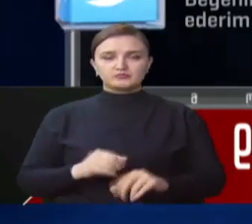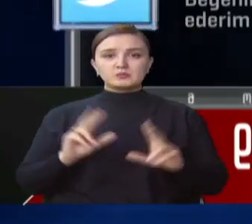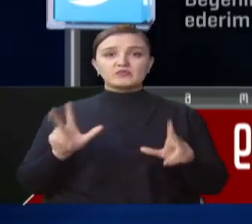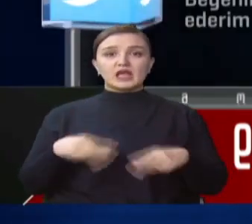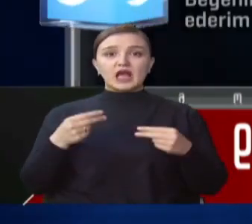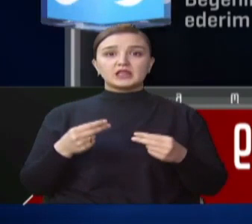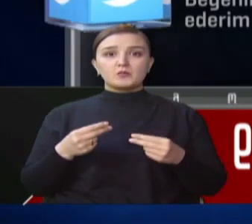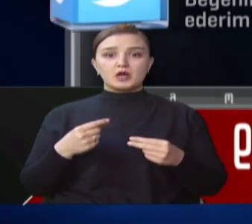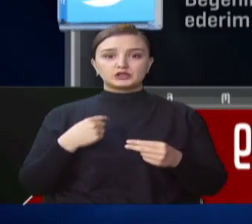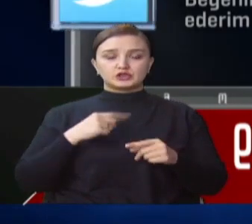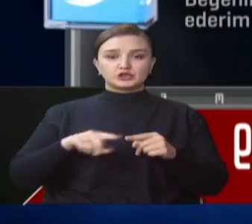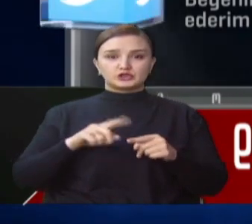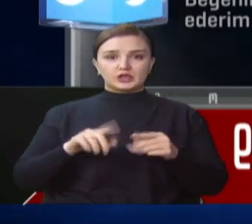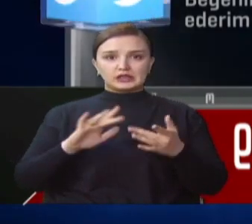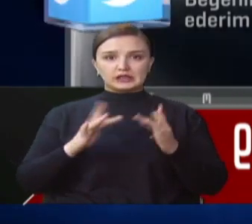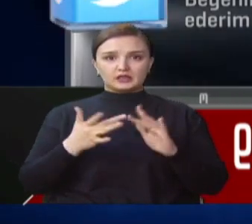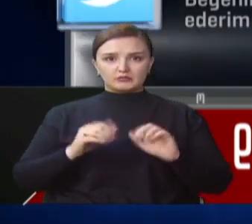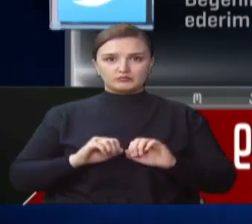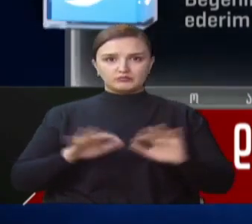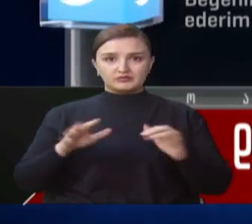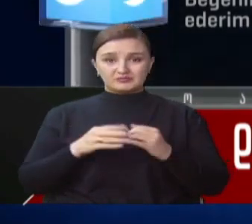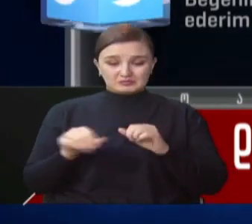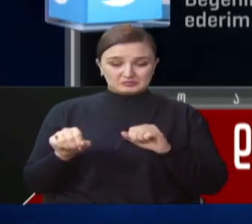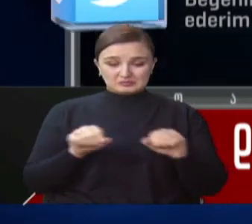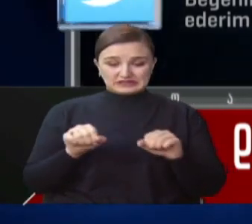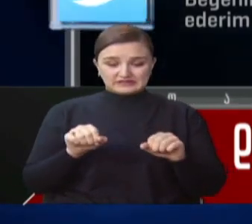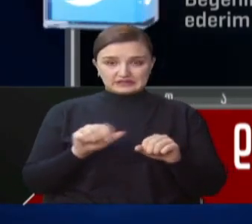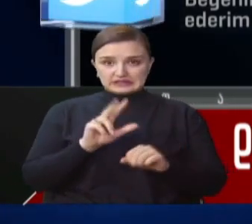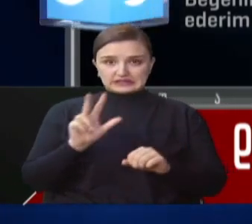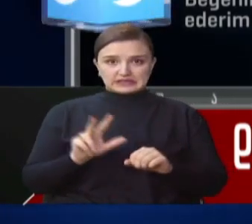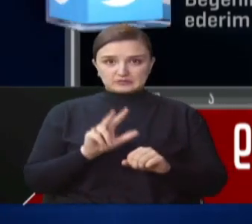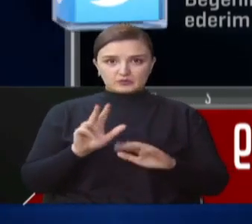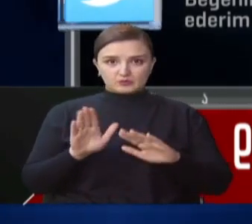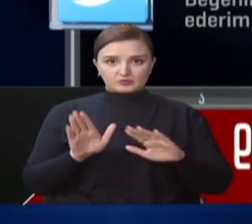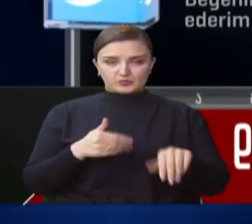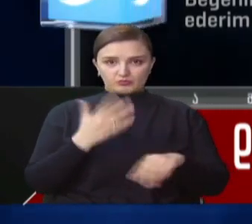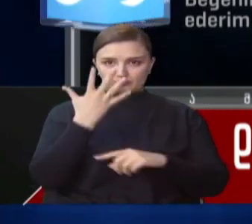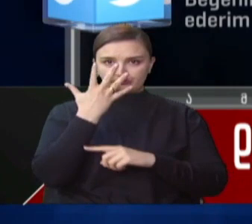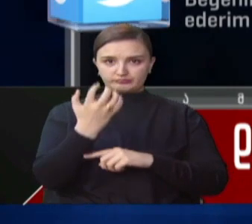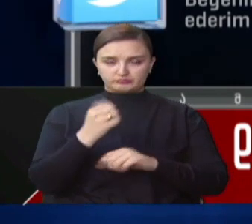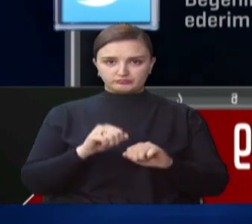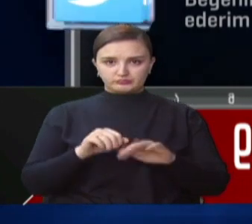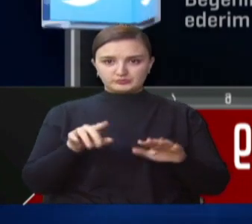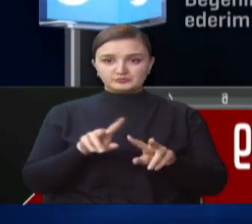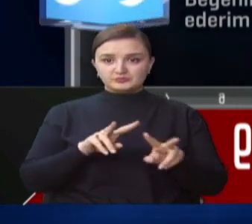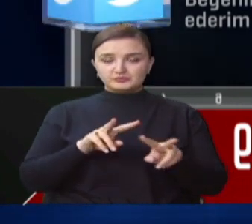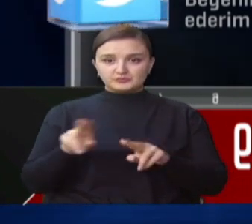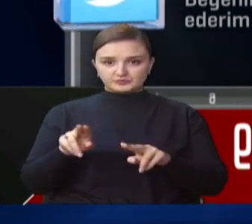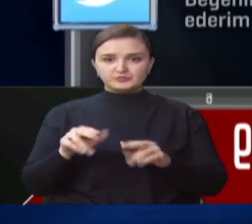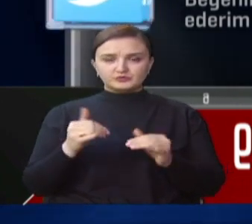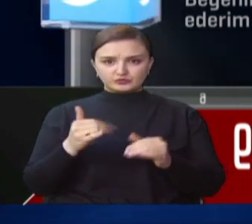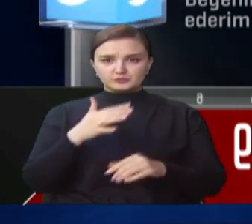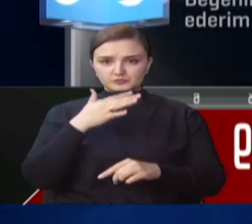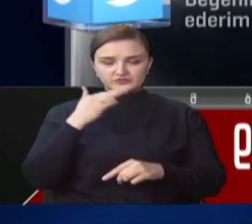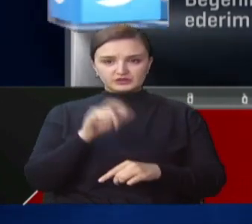გადამარჩინეთ. Poto nangrevebshi socialuri kselit mitisdridan daakhlobit 3 saatis shemdeg gavrtselda. Shvelas mis mskavsa damdromde